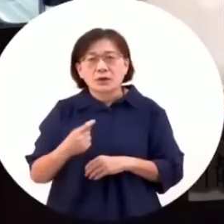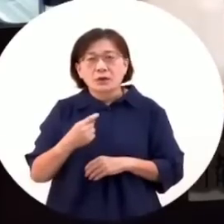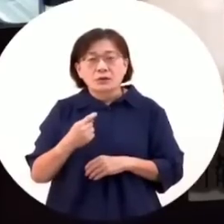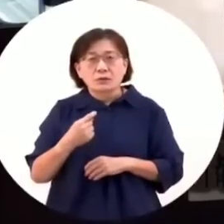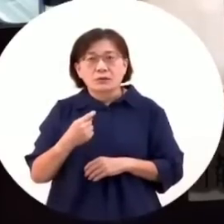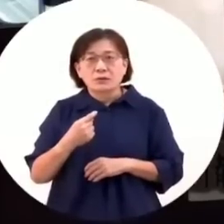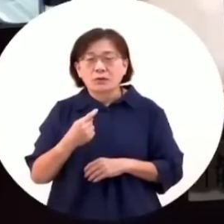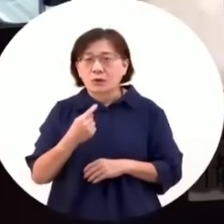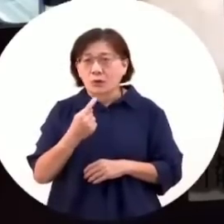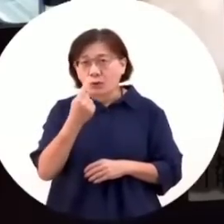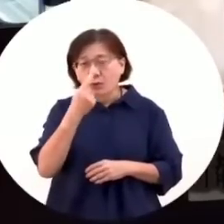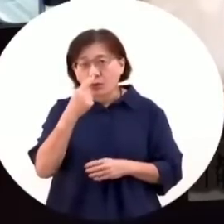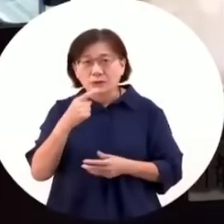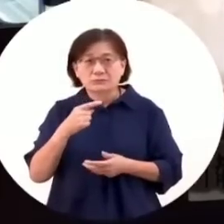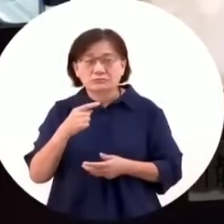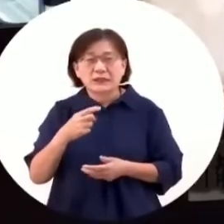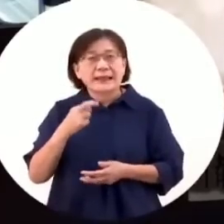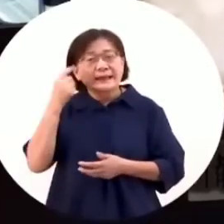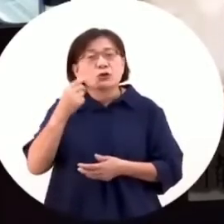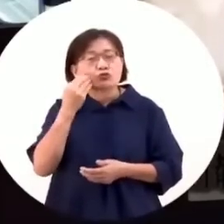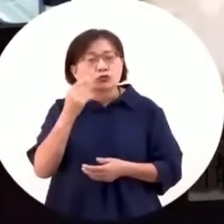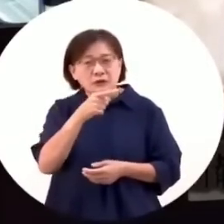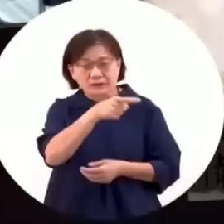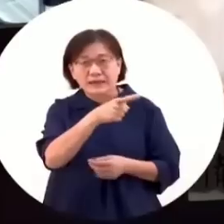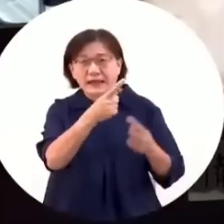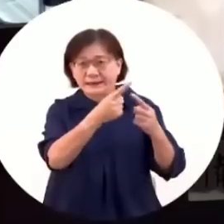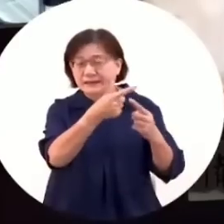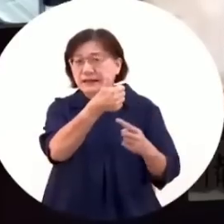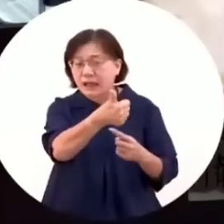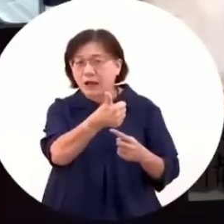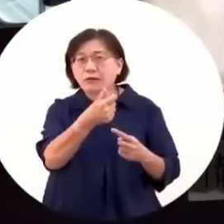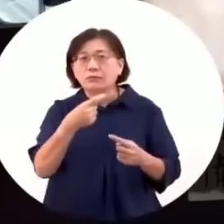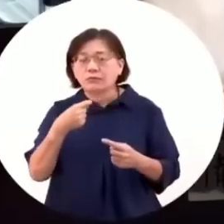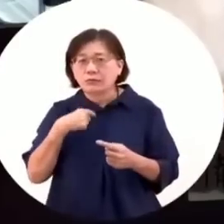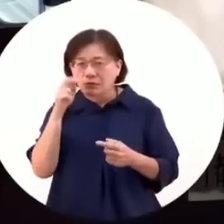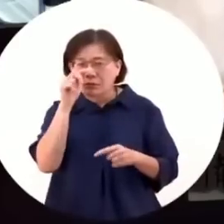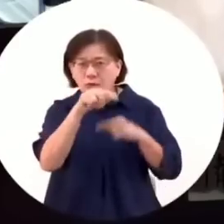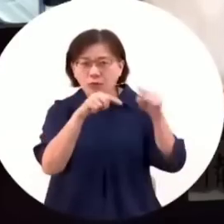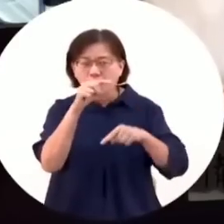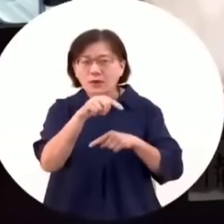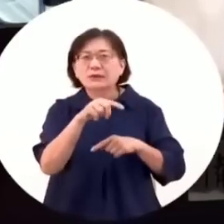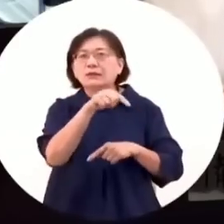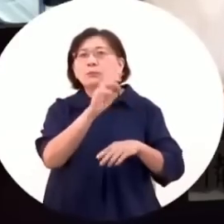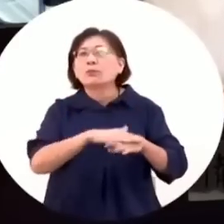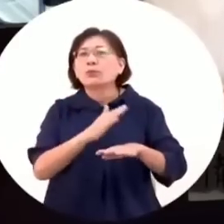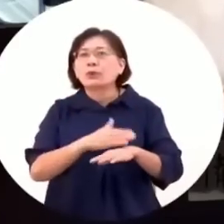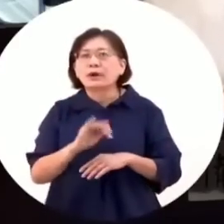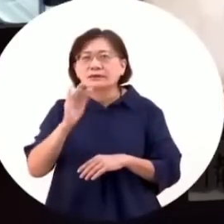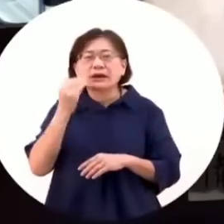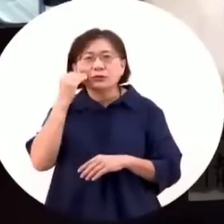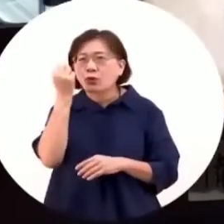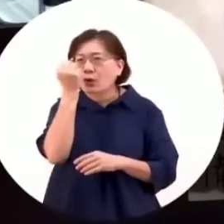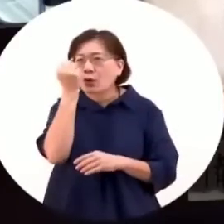人啦，好人哪会防冤枉？好人就是好人嘛，是歹人抓袂出来，好人救救，所以歹人才会上